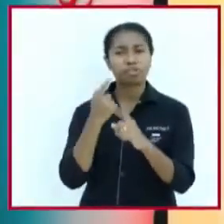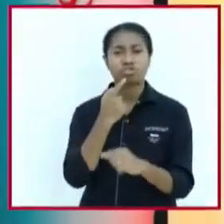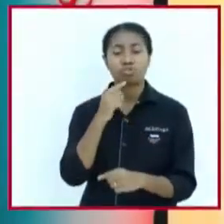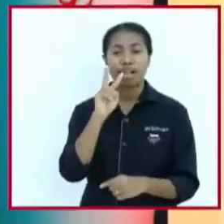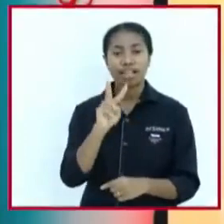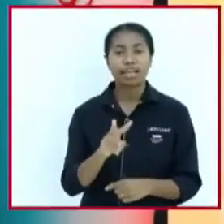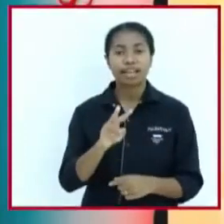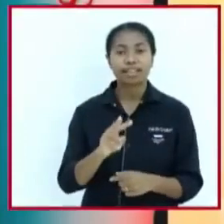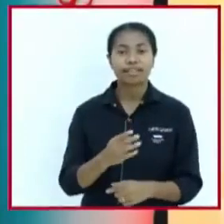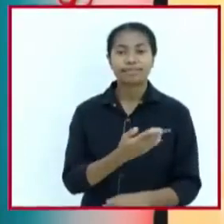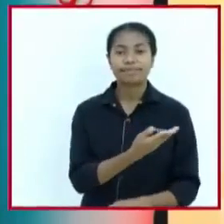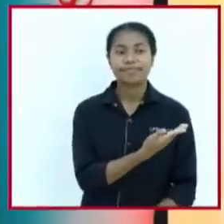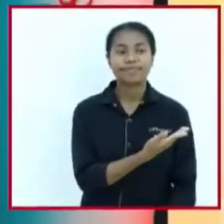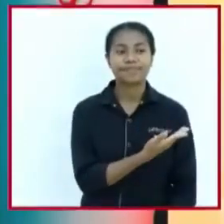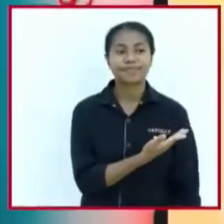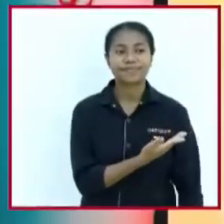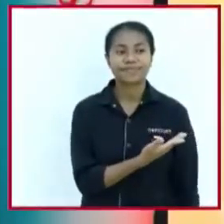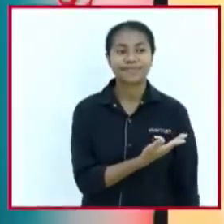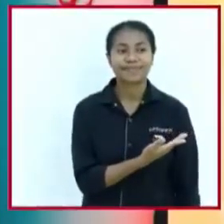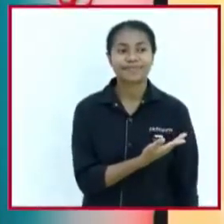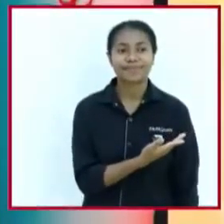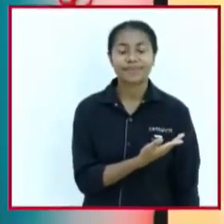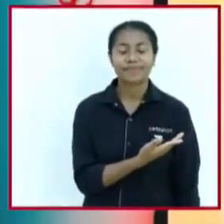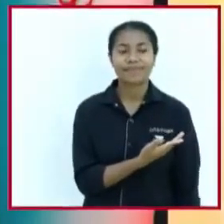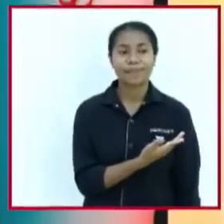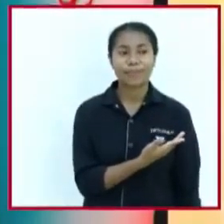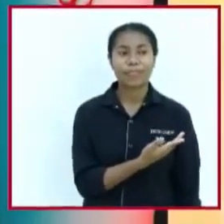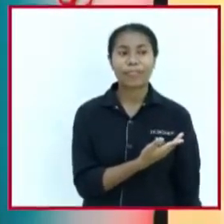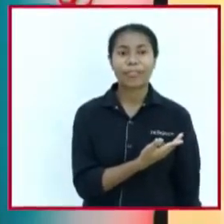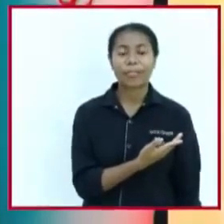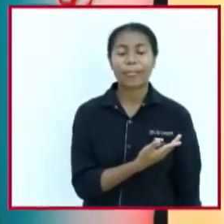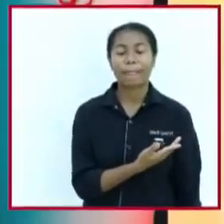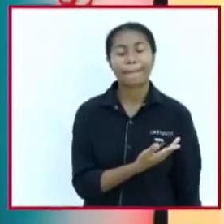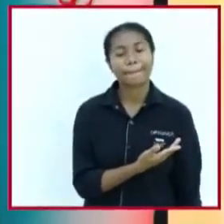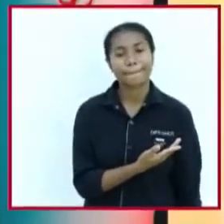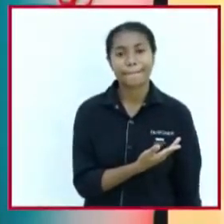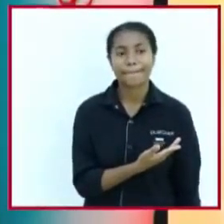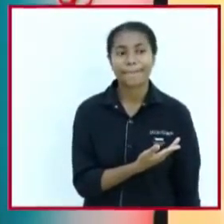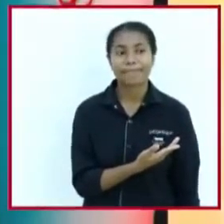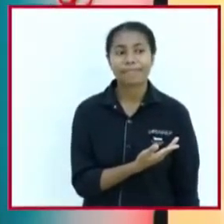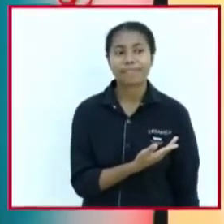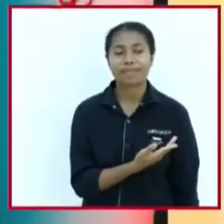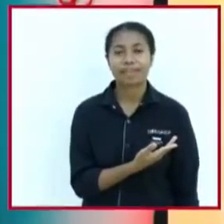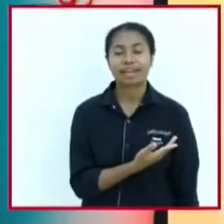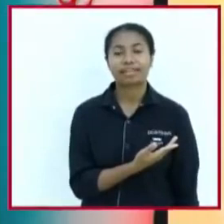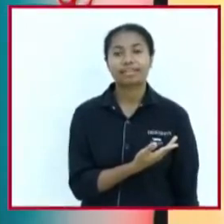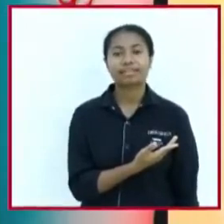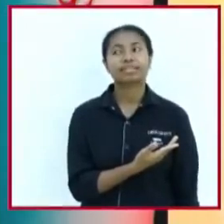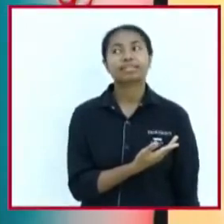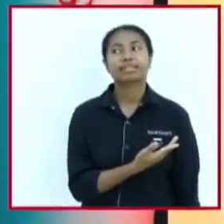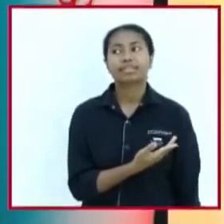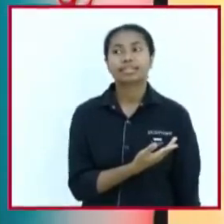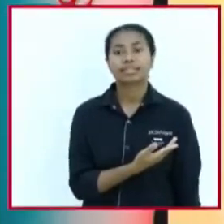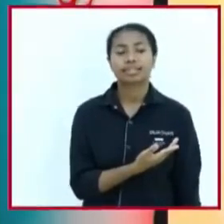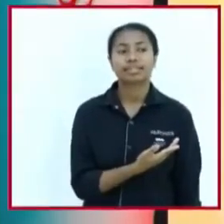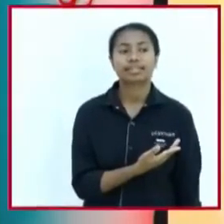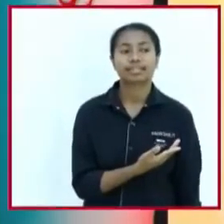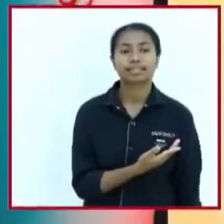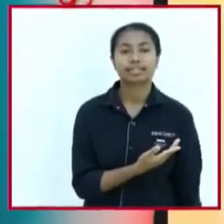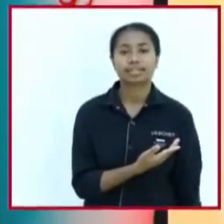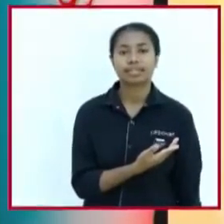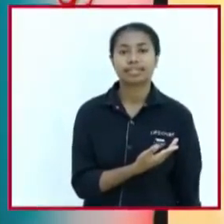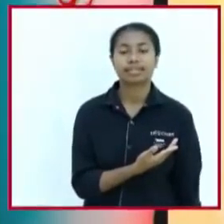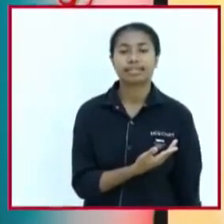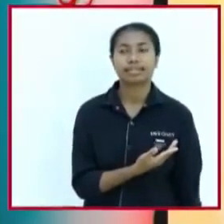pelayanannya dan berulang-ulang mempersembahkan korban yang sama yang sama sekali tidak dapat menghapus dosa tapi dia